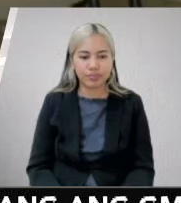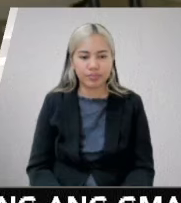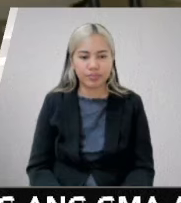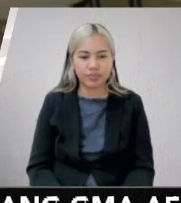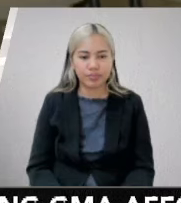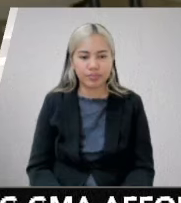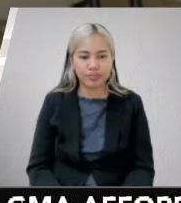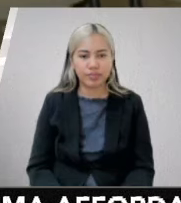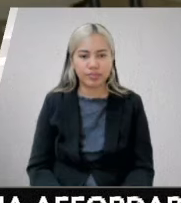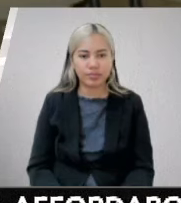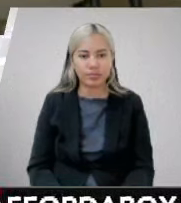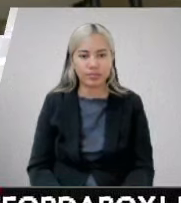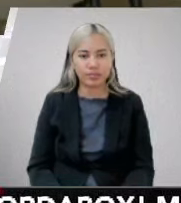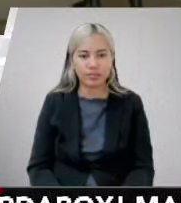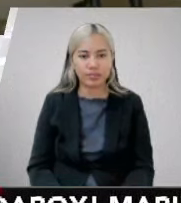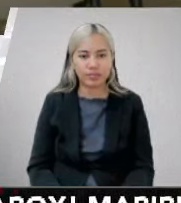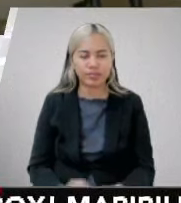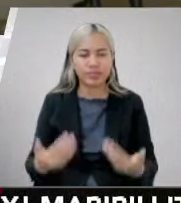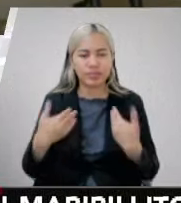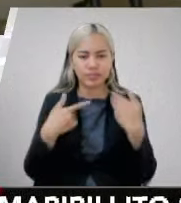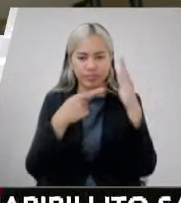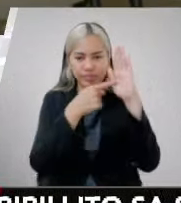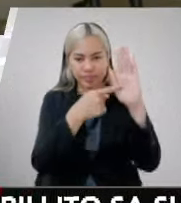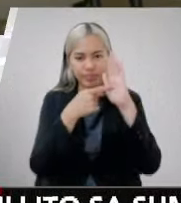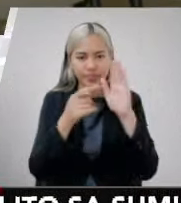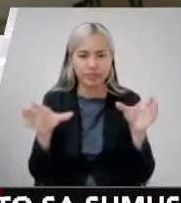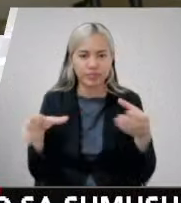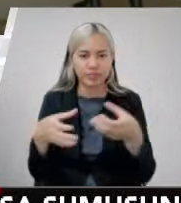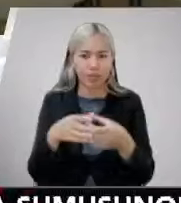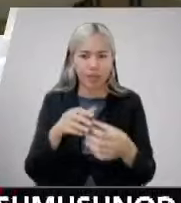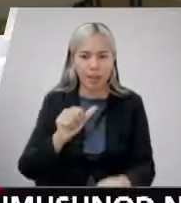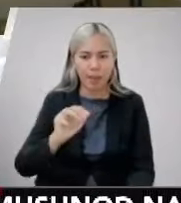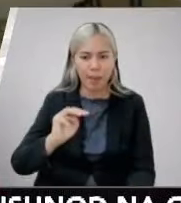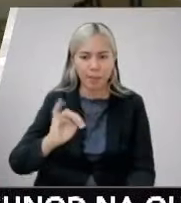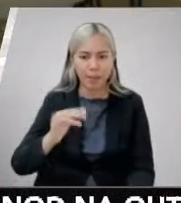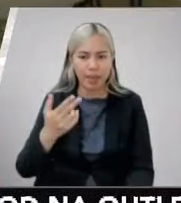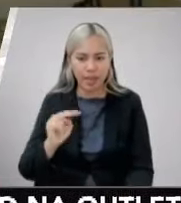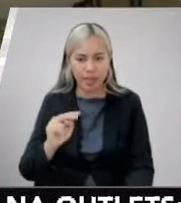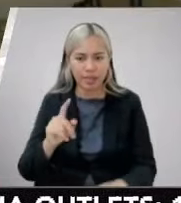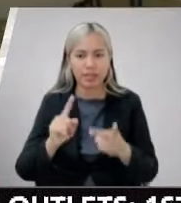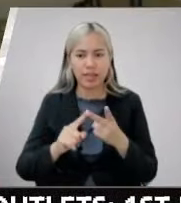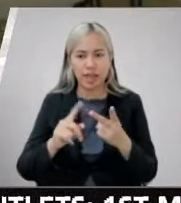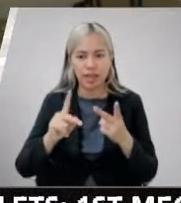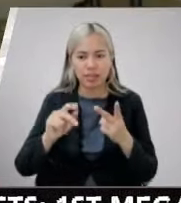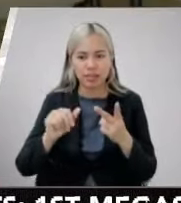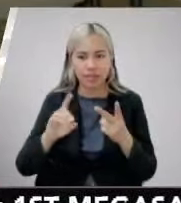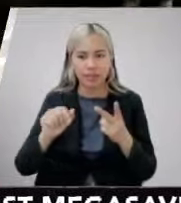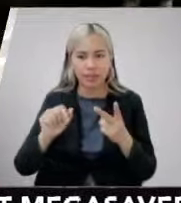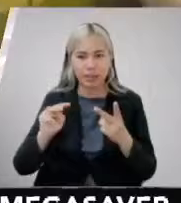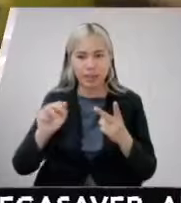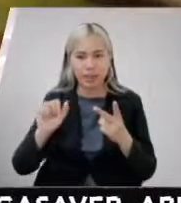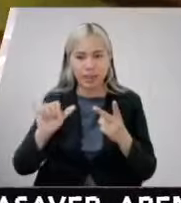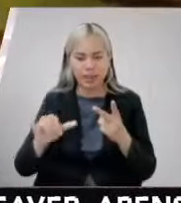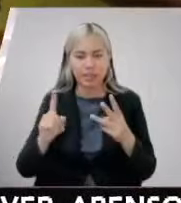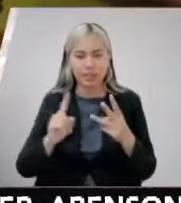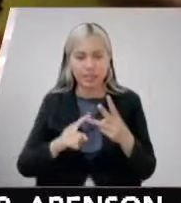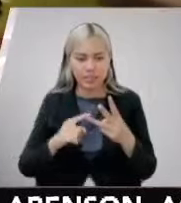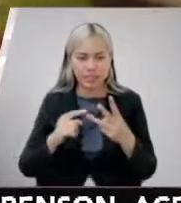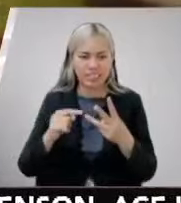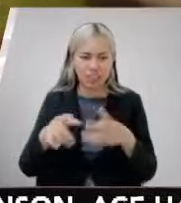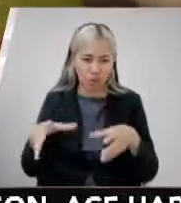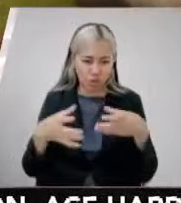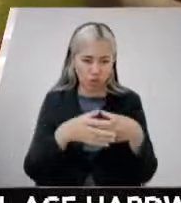Konti nagkilos protesta ang grupo ng Amihan, Kadamay at KMP sa tapat ng Ditex Market ngayong umaga. Dahil hanggang ngayon